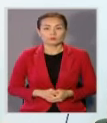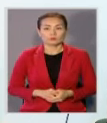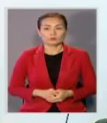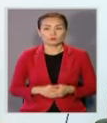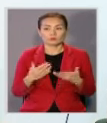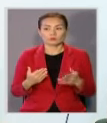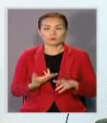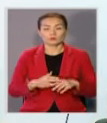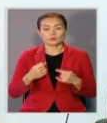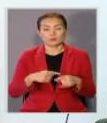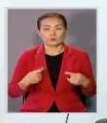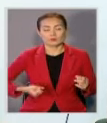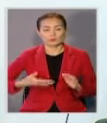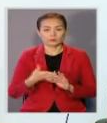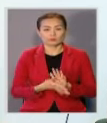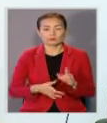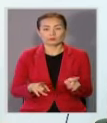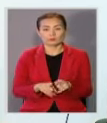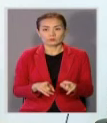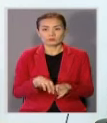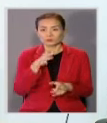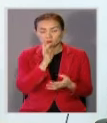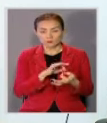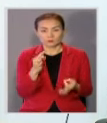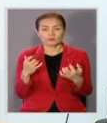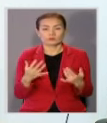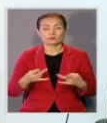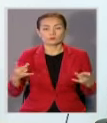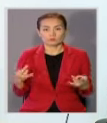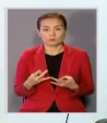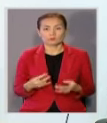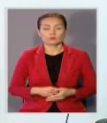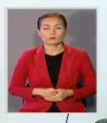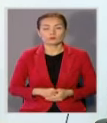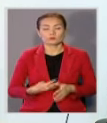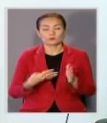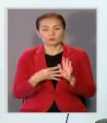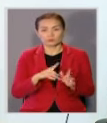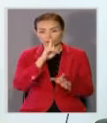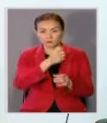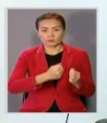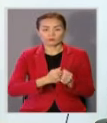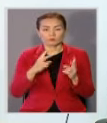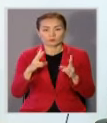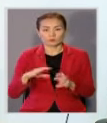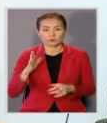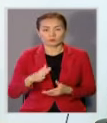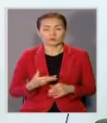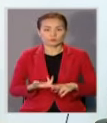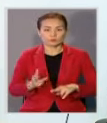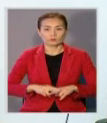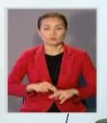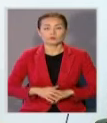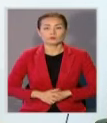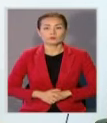әрине көптеген шығынды, сондай көптеген уақытты қажет етеді. Кейбір істер 9 ай, 1 жылға дейін де қаралып жатады. Сондықтан да